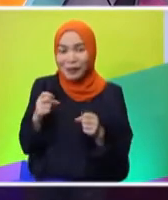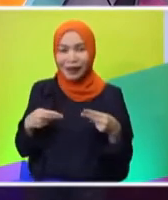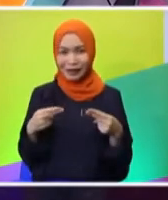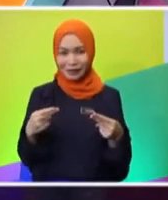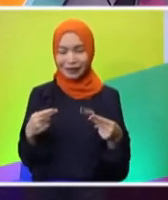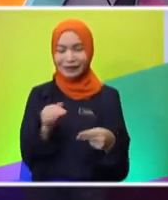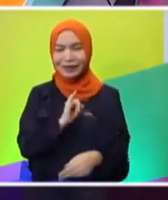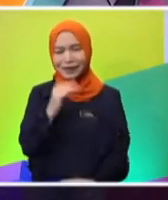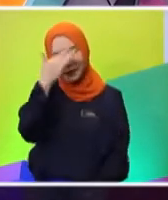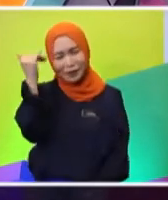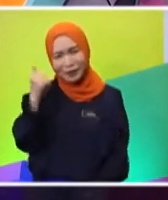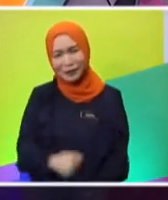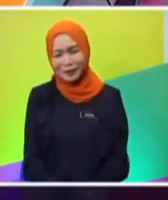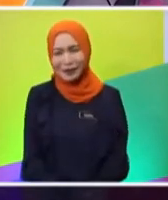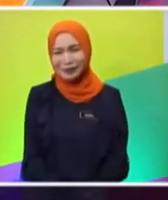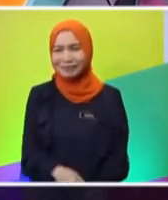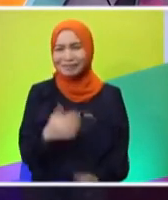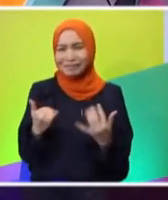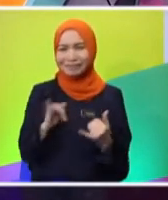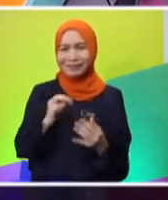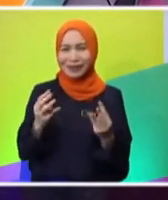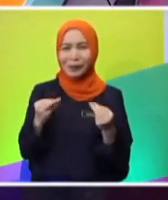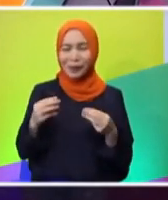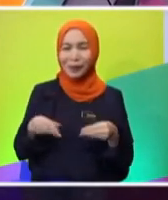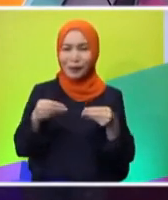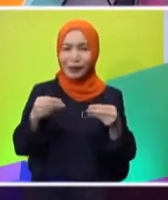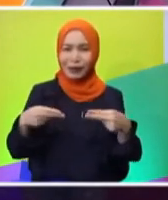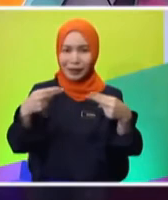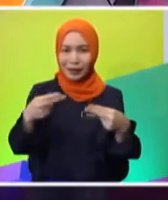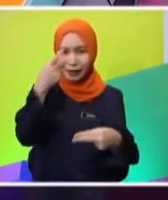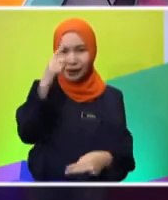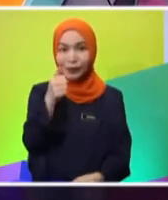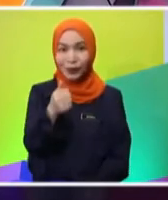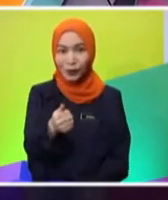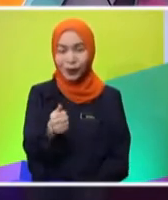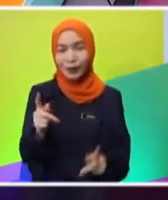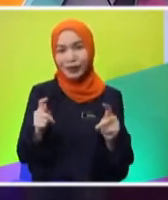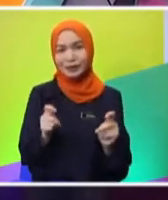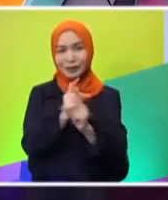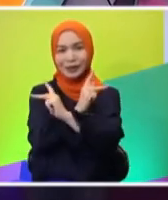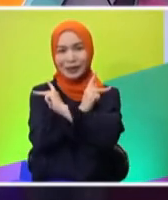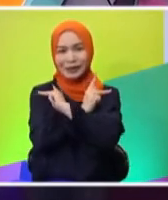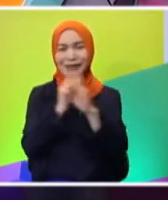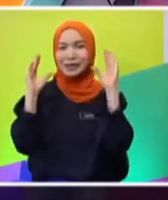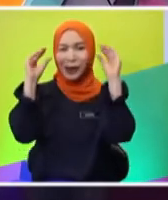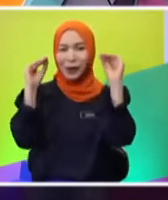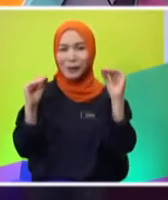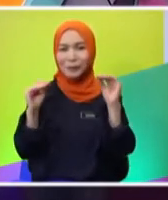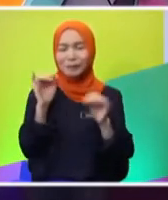cekgu teman saya dia keren ini adalah hadiah untuk nah cerita disini Makasih ciae